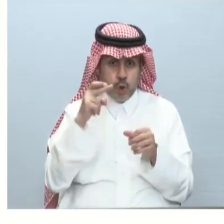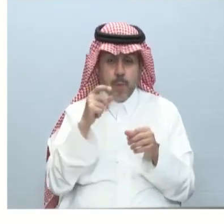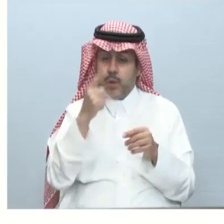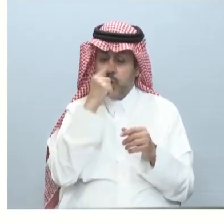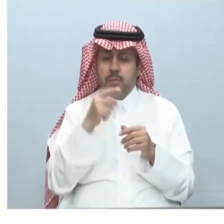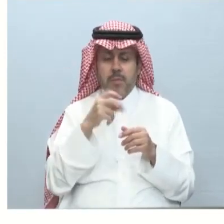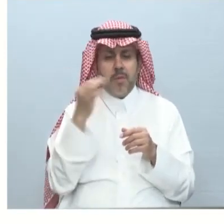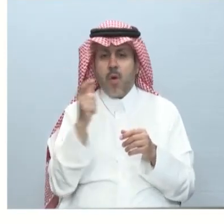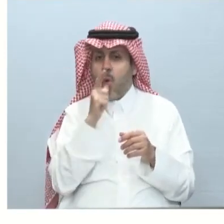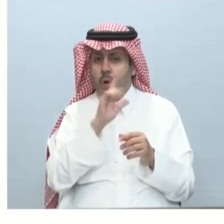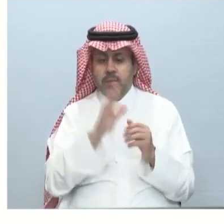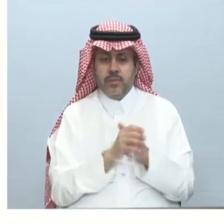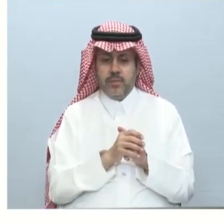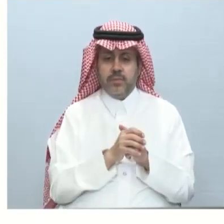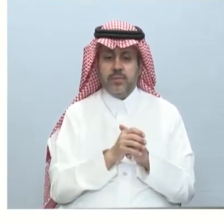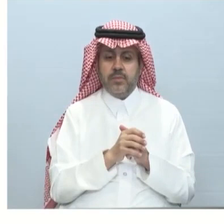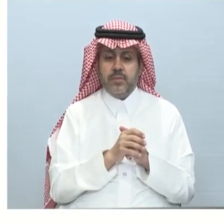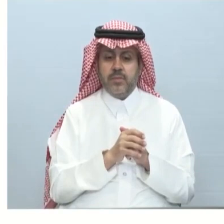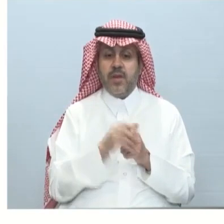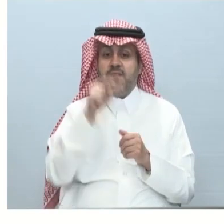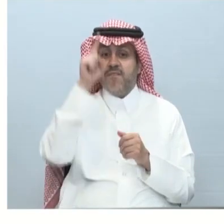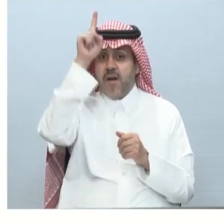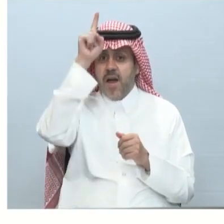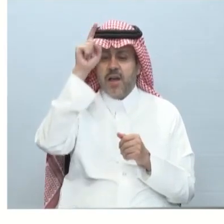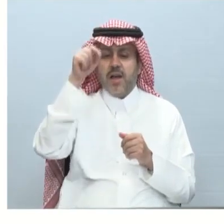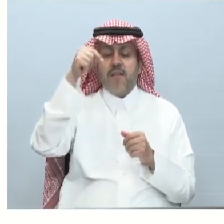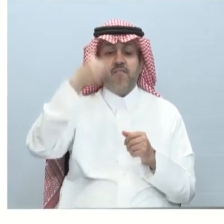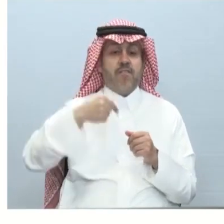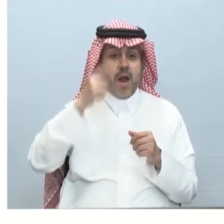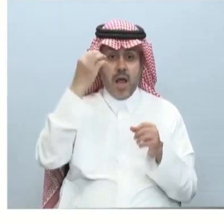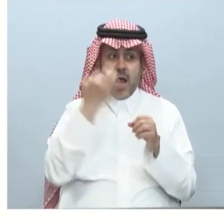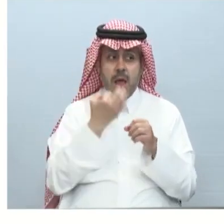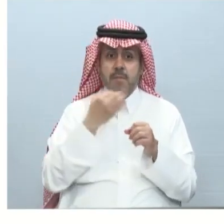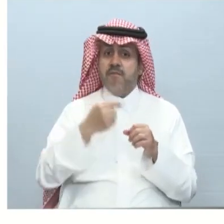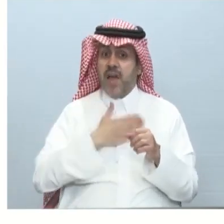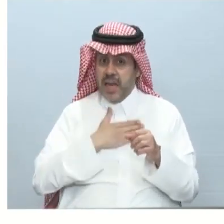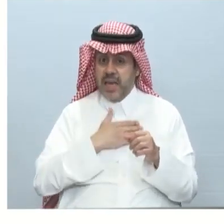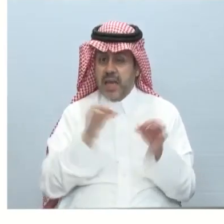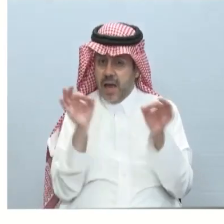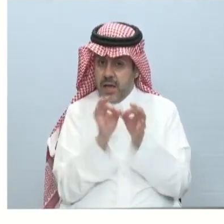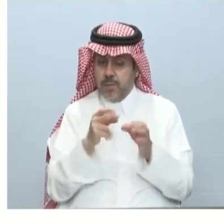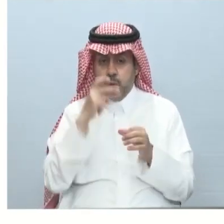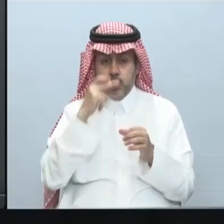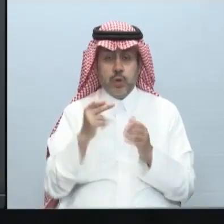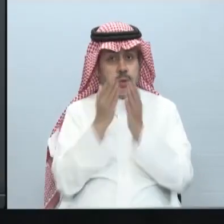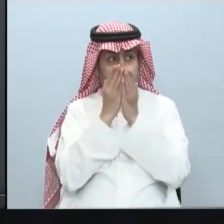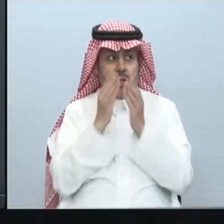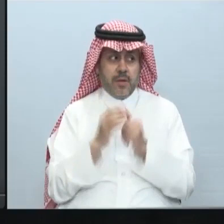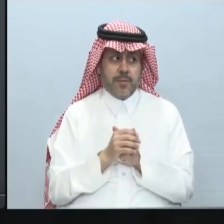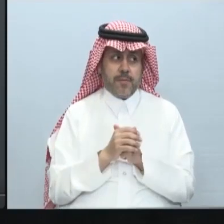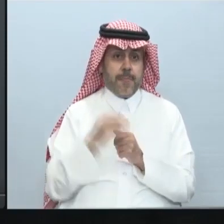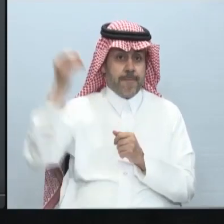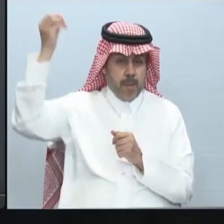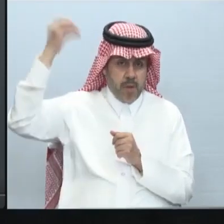ما احتاج ان يقول قل فقال فاني قريب اجيب دعوه الداع اذا دعان وهذا من